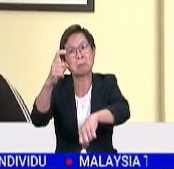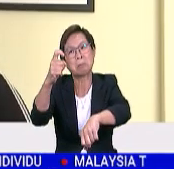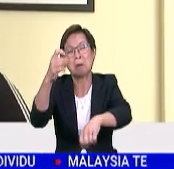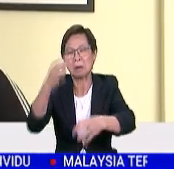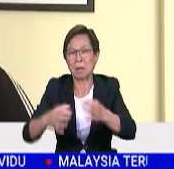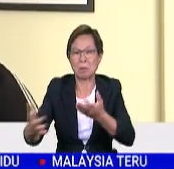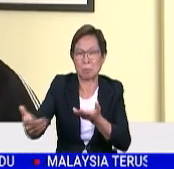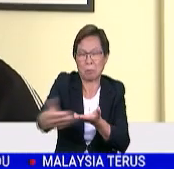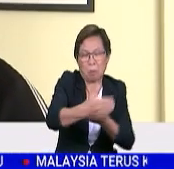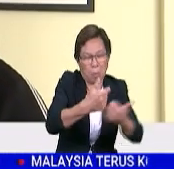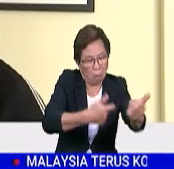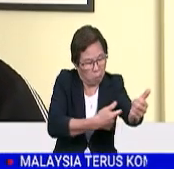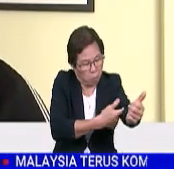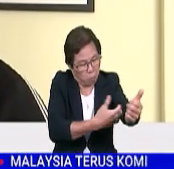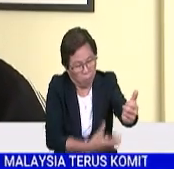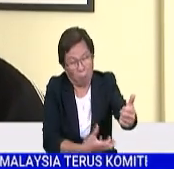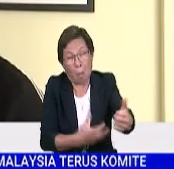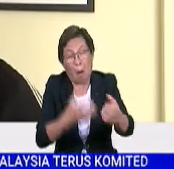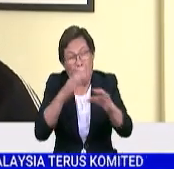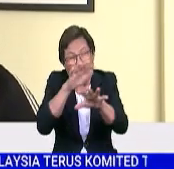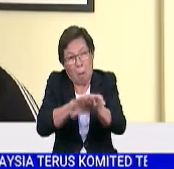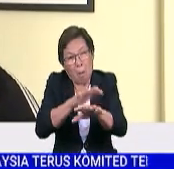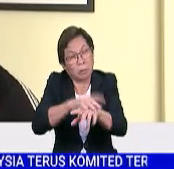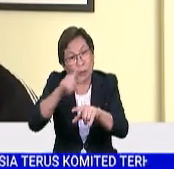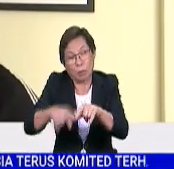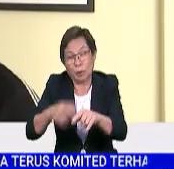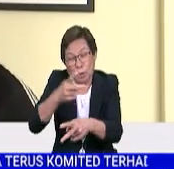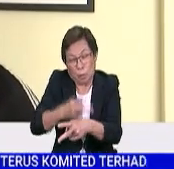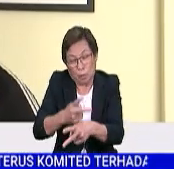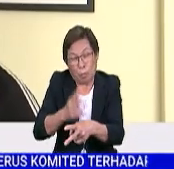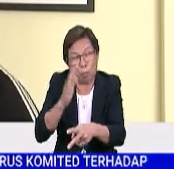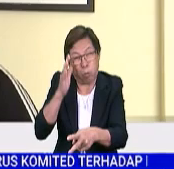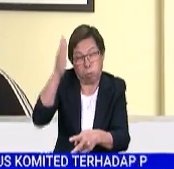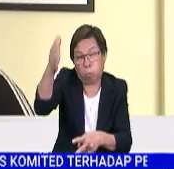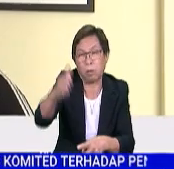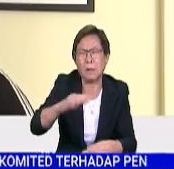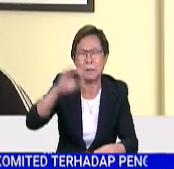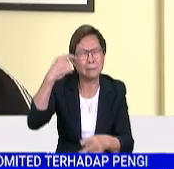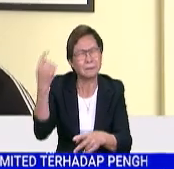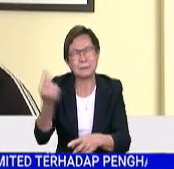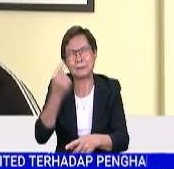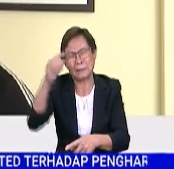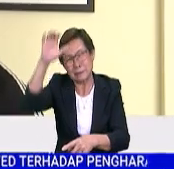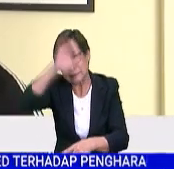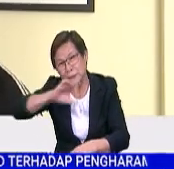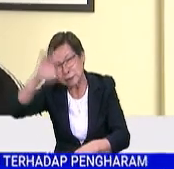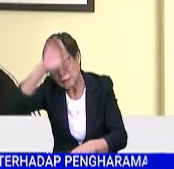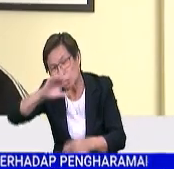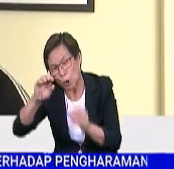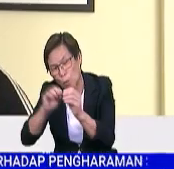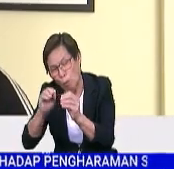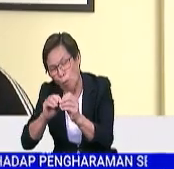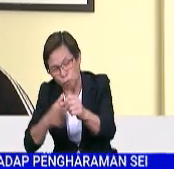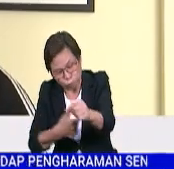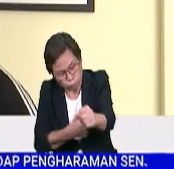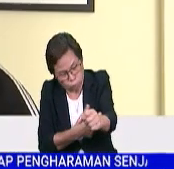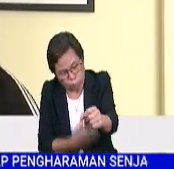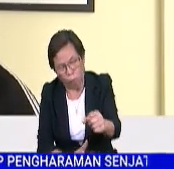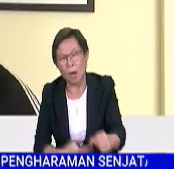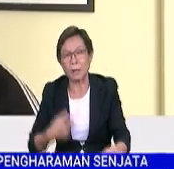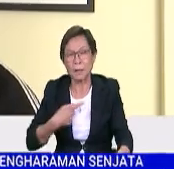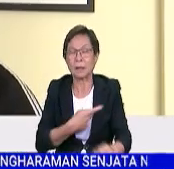kumpul dalam bulan ni sebanyak yang mungkin kita tidak boleh forward juga jadi sentiasa kena mencari darah so kita harapkan sentiasa ada